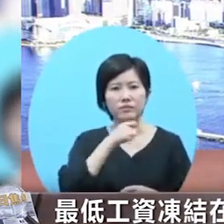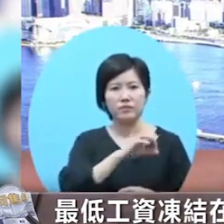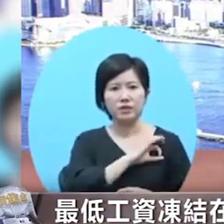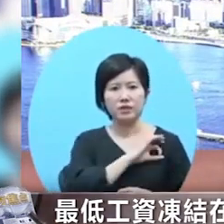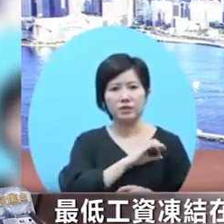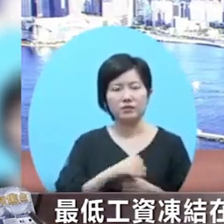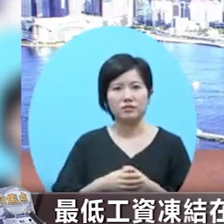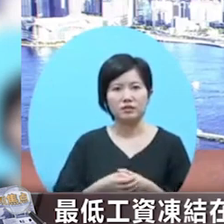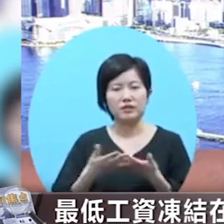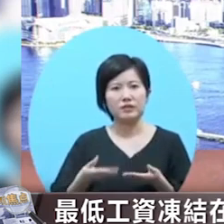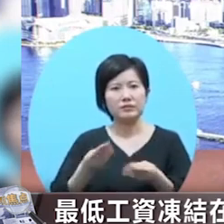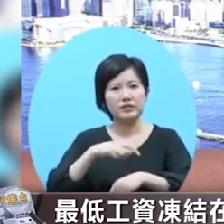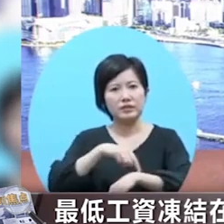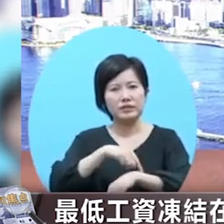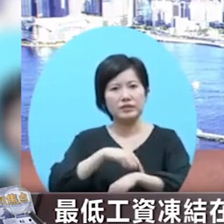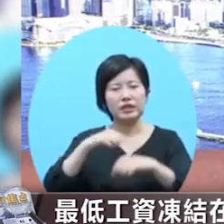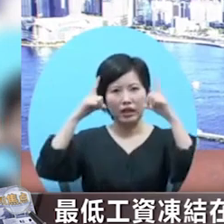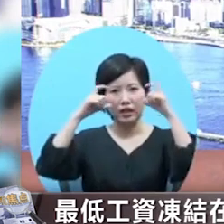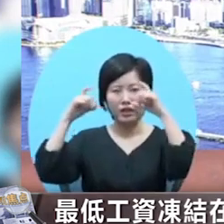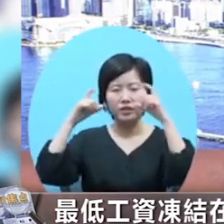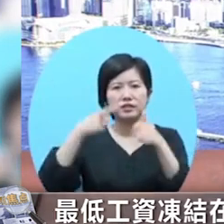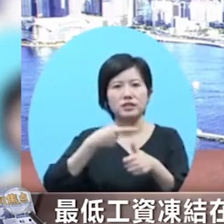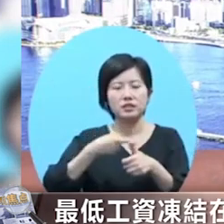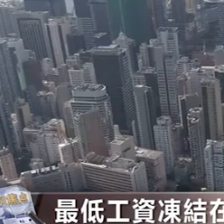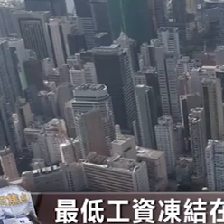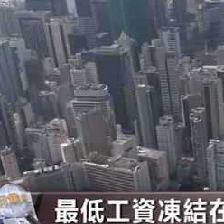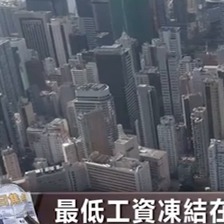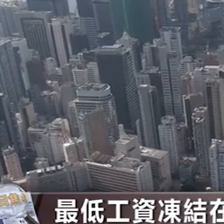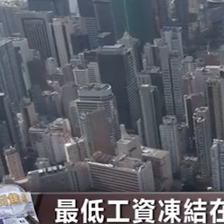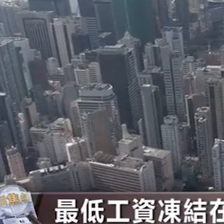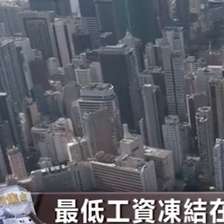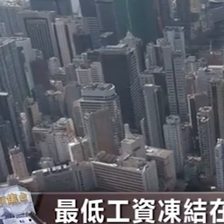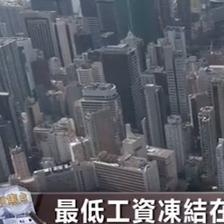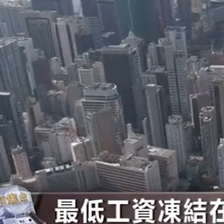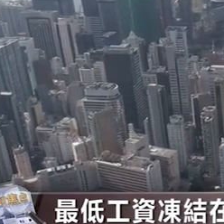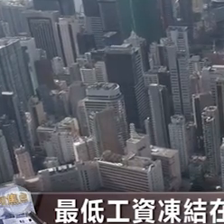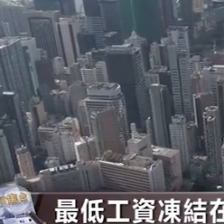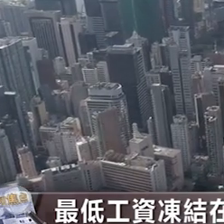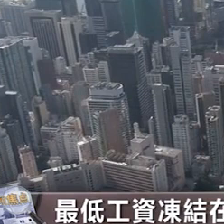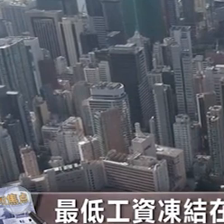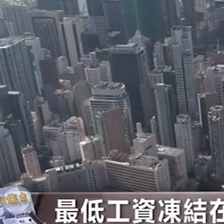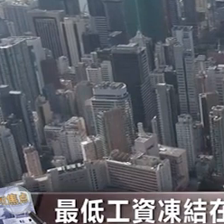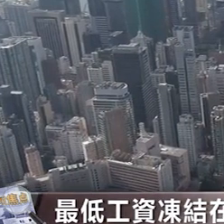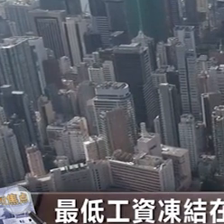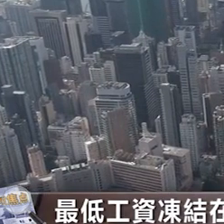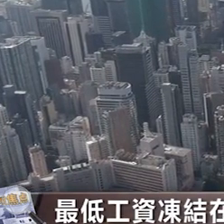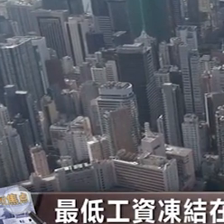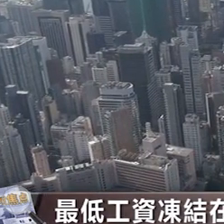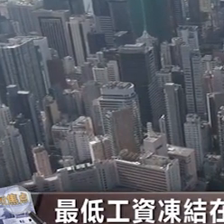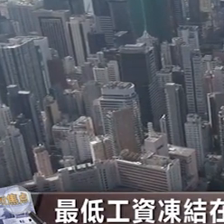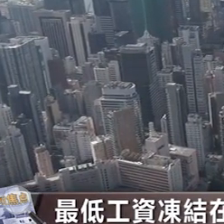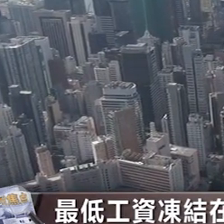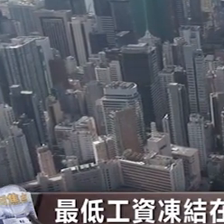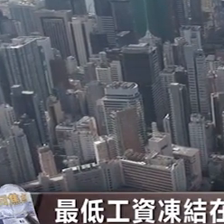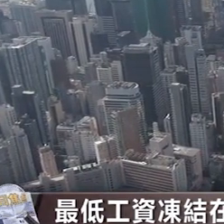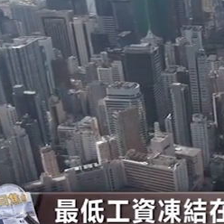劳工及福利局局长罗志刚表示，委员会考虑到香港经济深度衰退，大部分委员建议维持最低工资